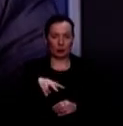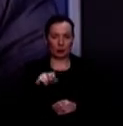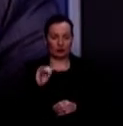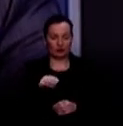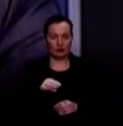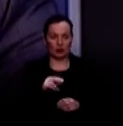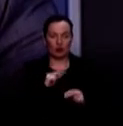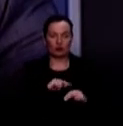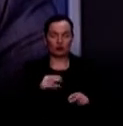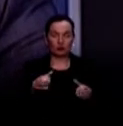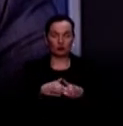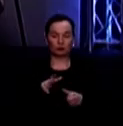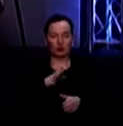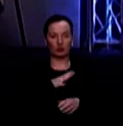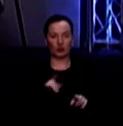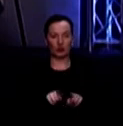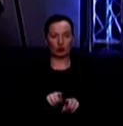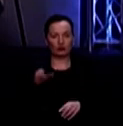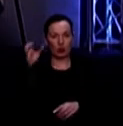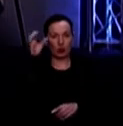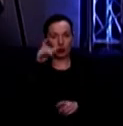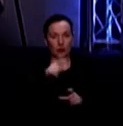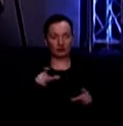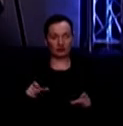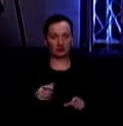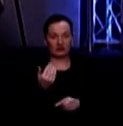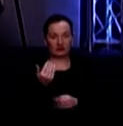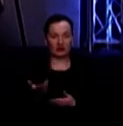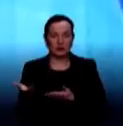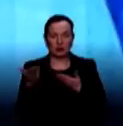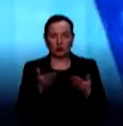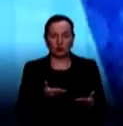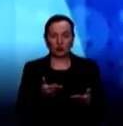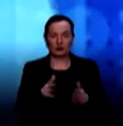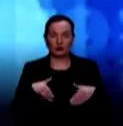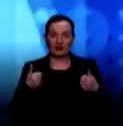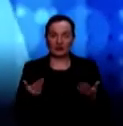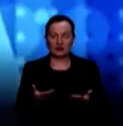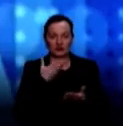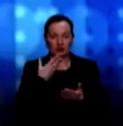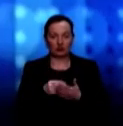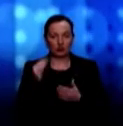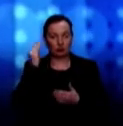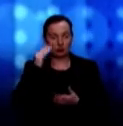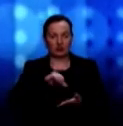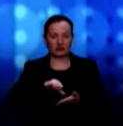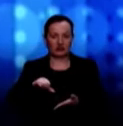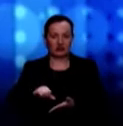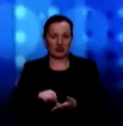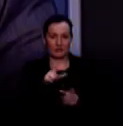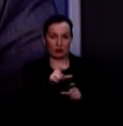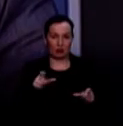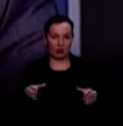були науковці, також ви запрошували висловити свою думку представників громадськості, так? Так, було